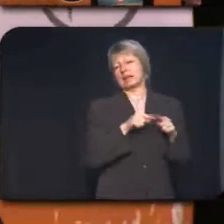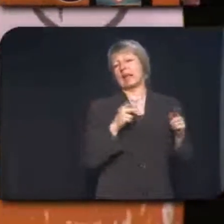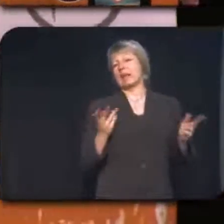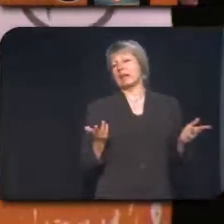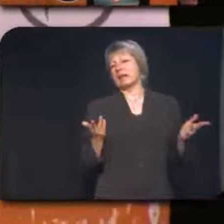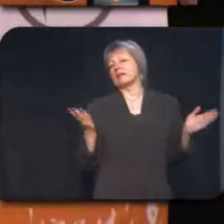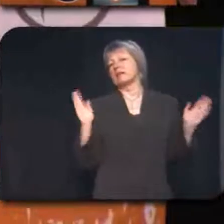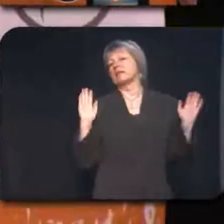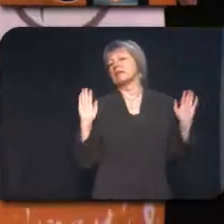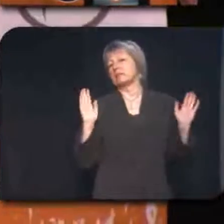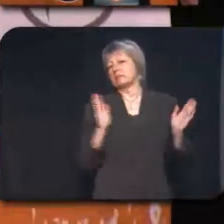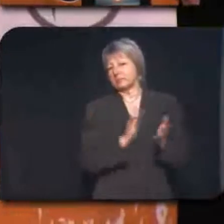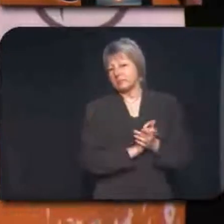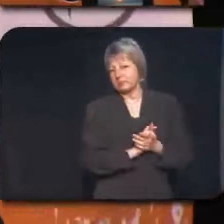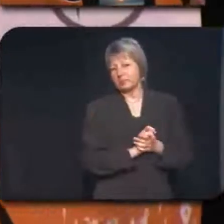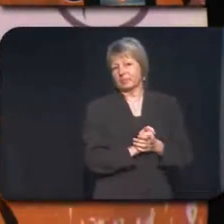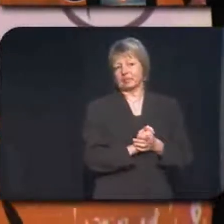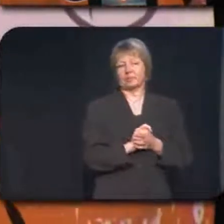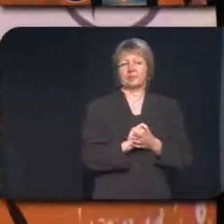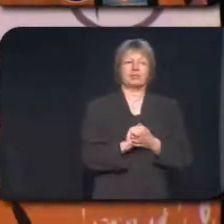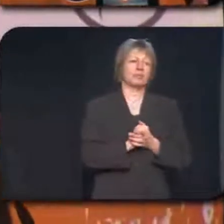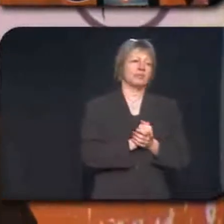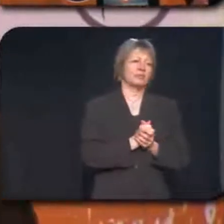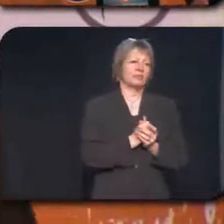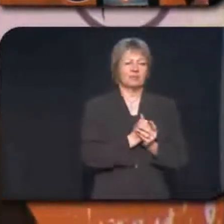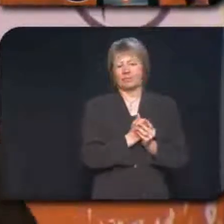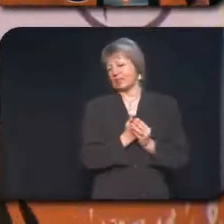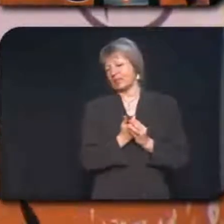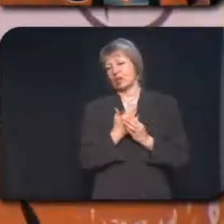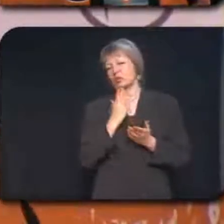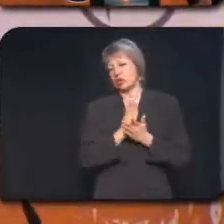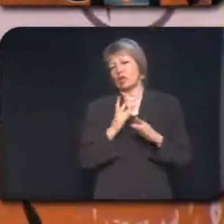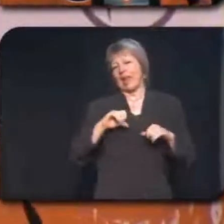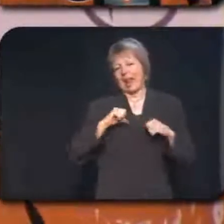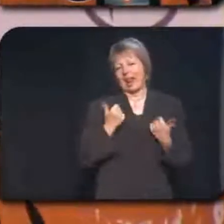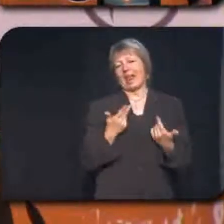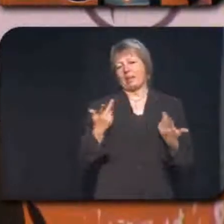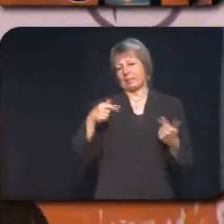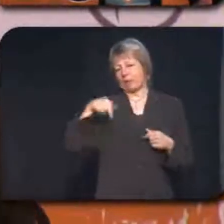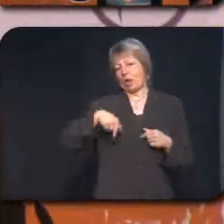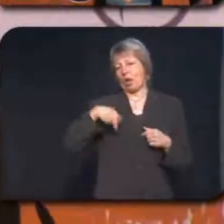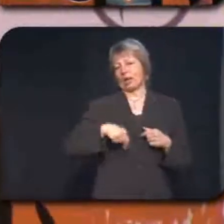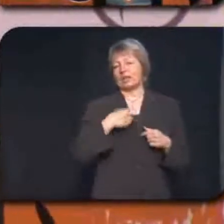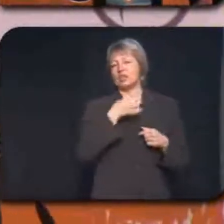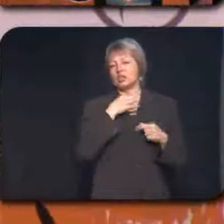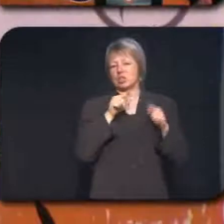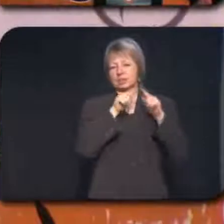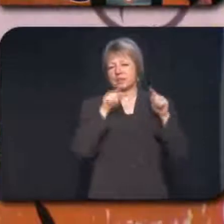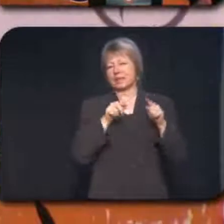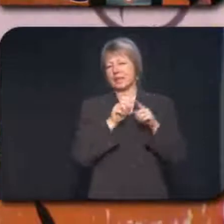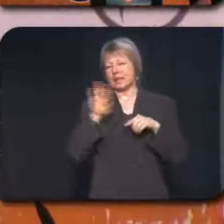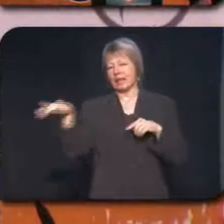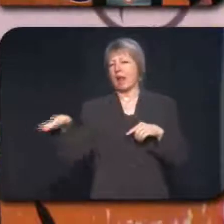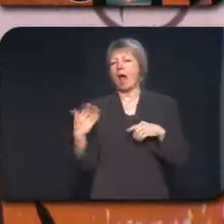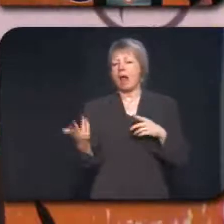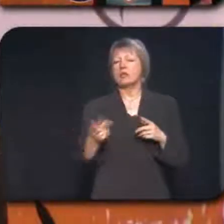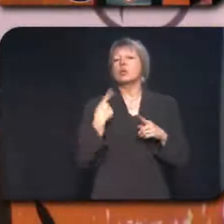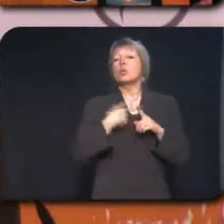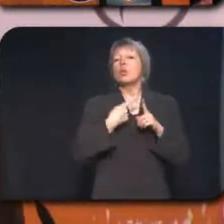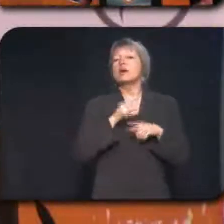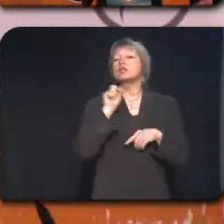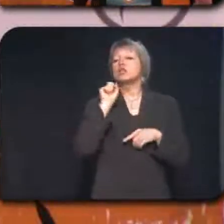ist ja nicht die erste Abstimmung heute bei der wir eine Stimmzettel überspringen ihr dürft die Nummer 12 auch